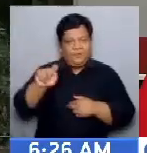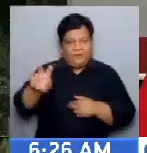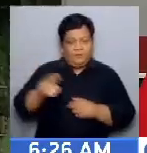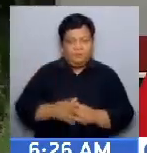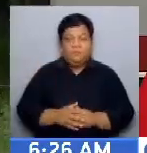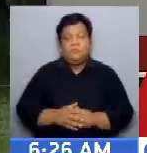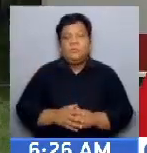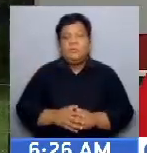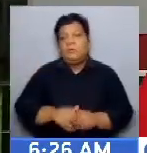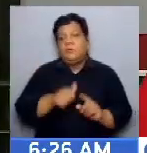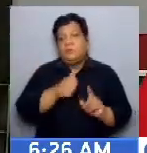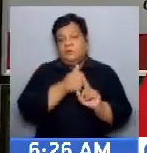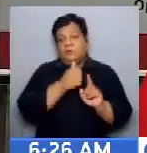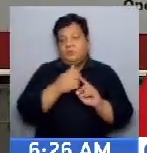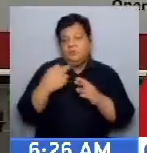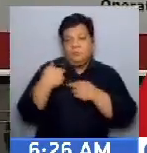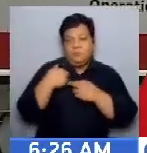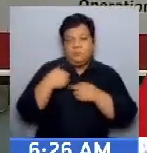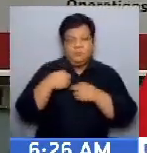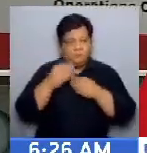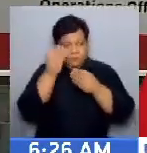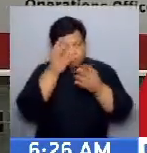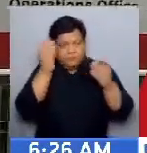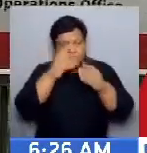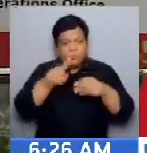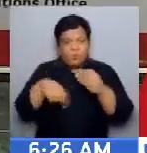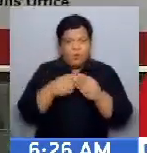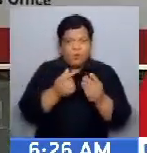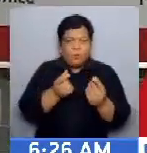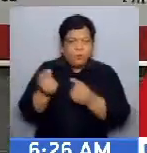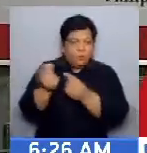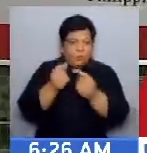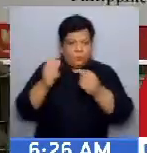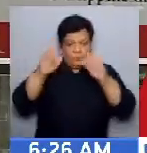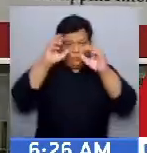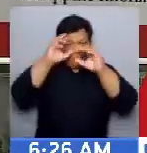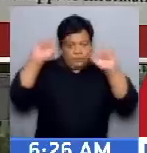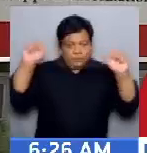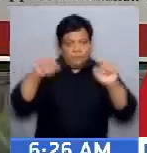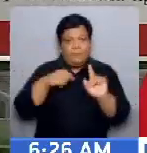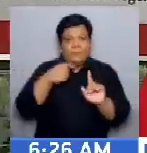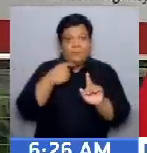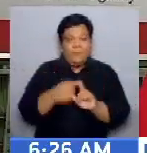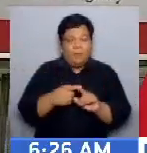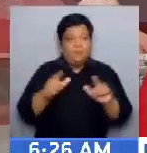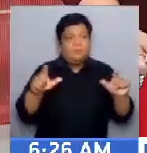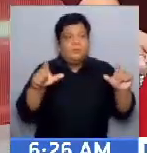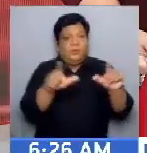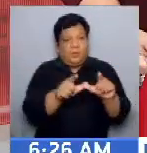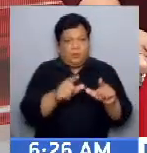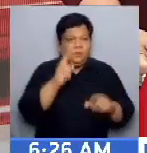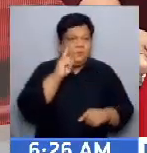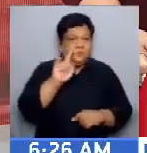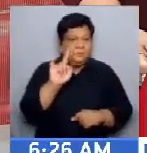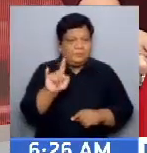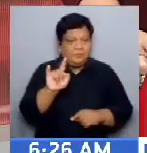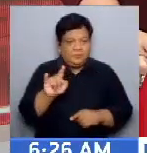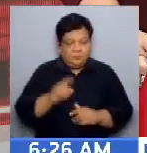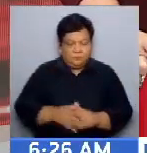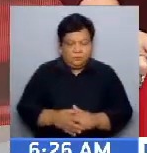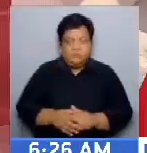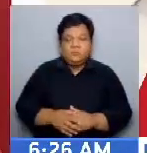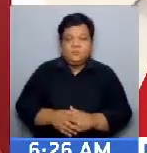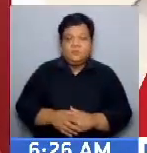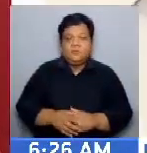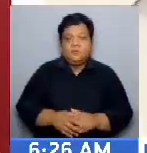ng Pangulo at ng Executive Branch at magbigay ng accreditation sa media. Ayon sa Chief of Staff ni Marcos